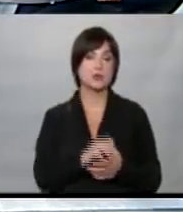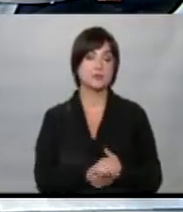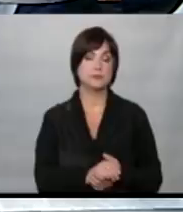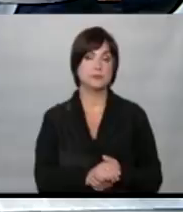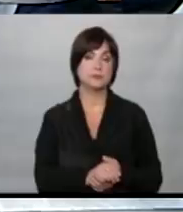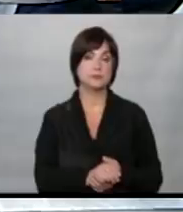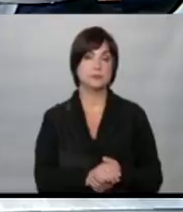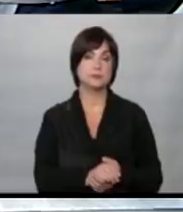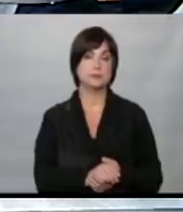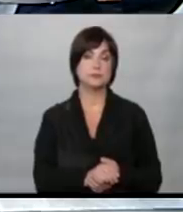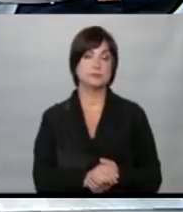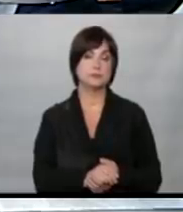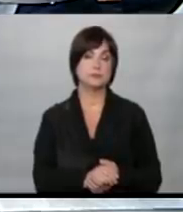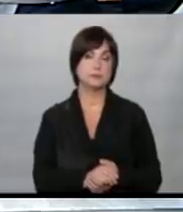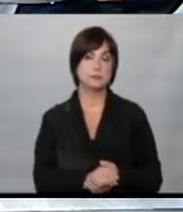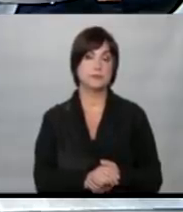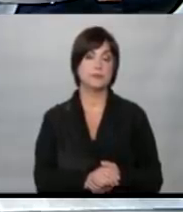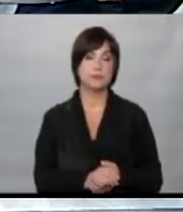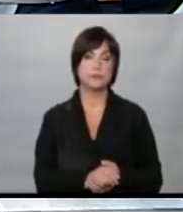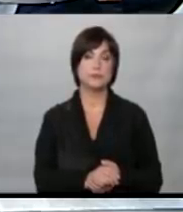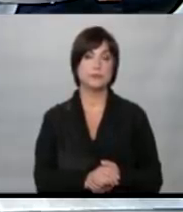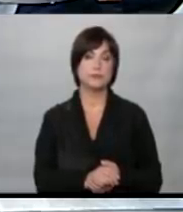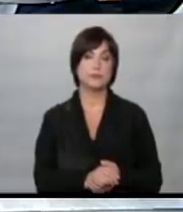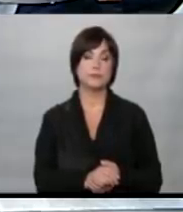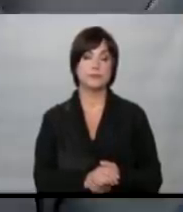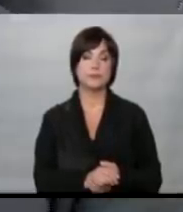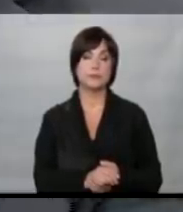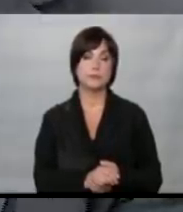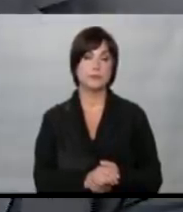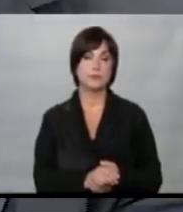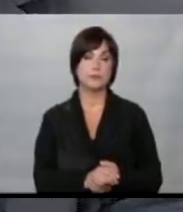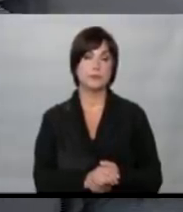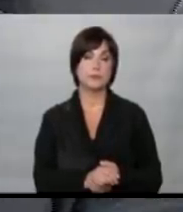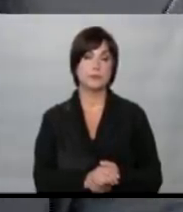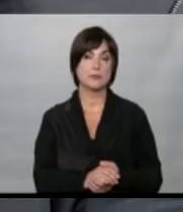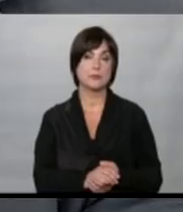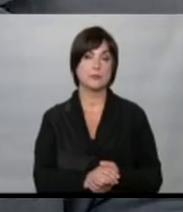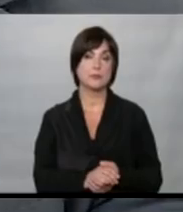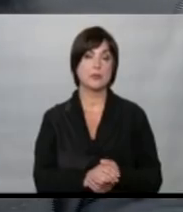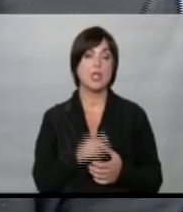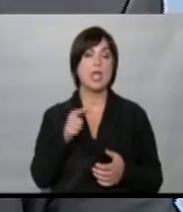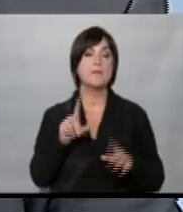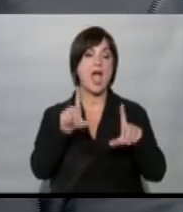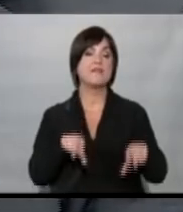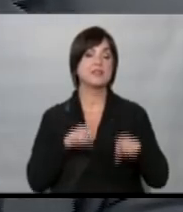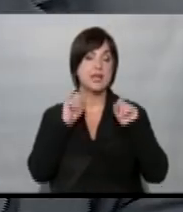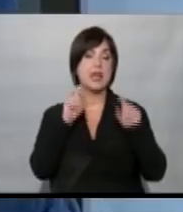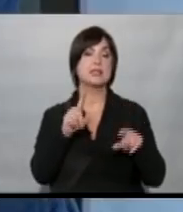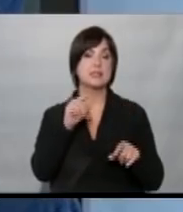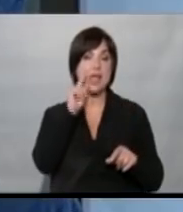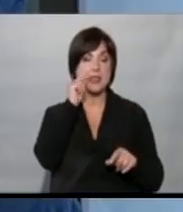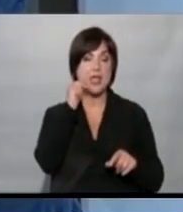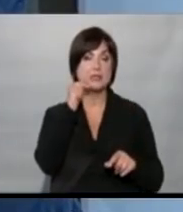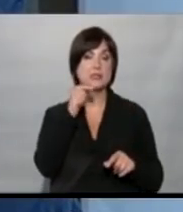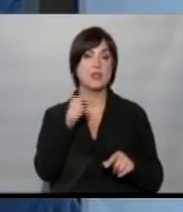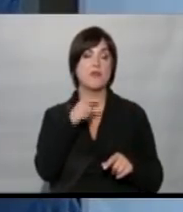Како? Ако сте вие влегувате? Да. Има, во Америка, во Америка има, кој е? Има нација, Мерсел. Кој е има нација, австралијска нација. Вие не